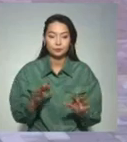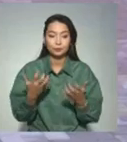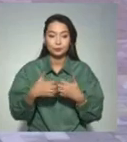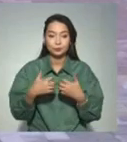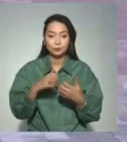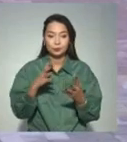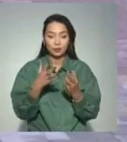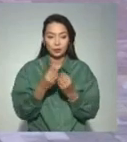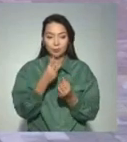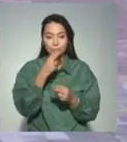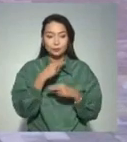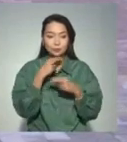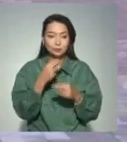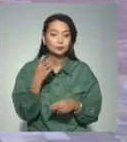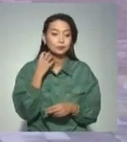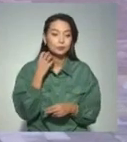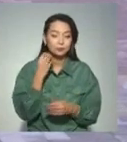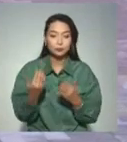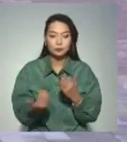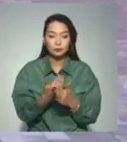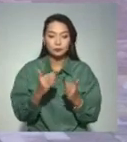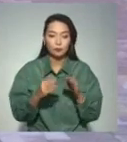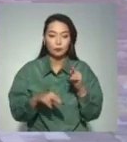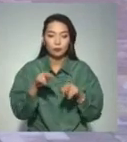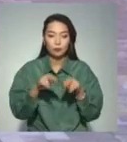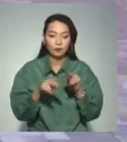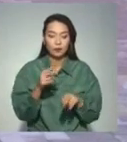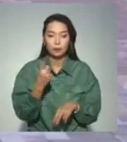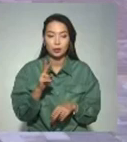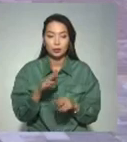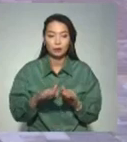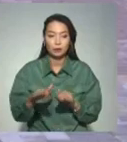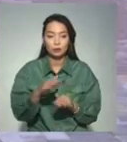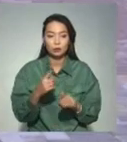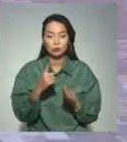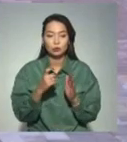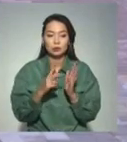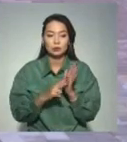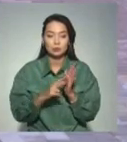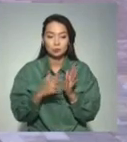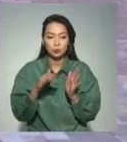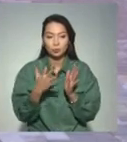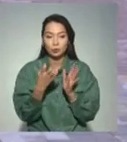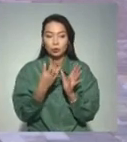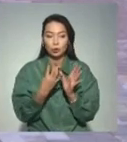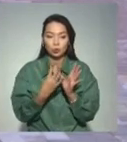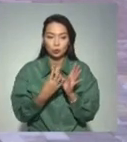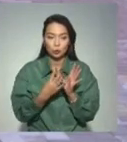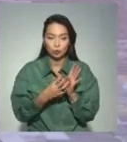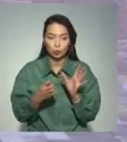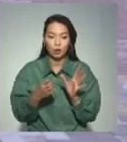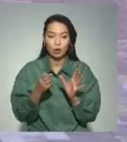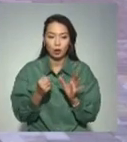Статистикалық мәліметтерге сүйенсек, Қызылордада жаңадан салынған үйдегі пәтердің бір шаршы метрі 185 509 теңге, алып сату